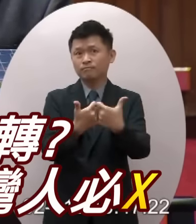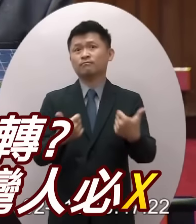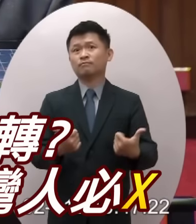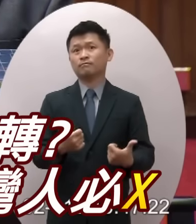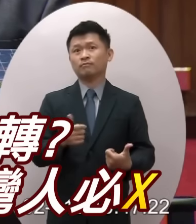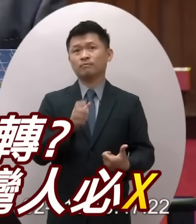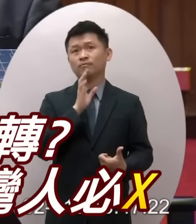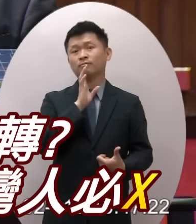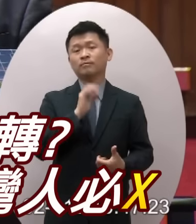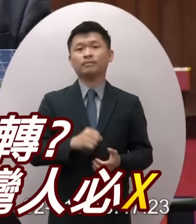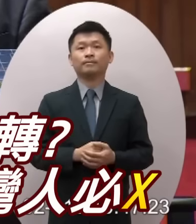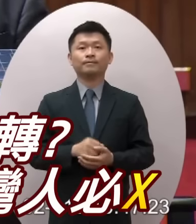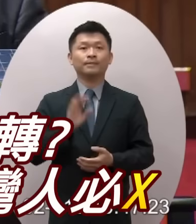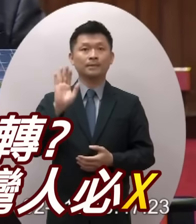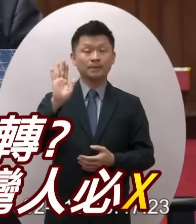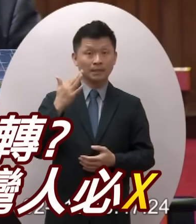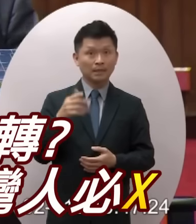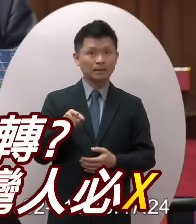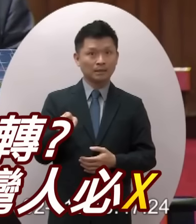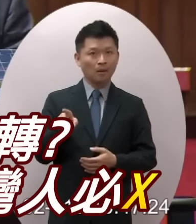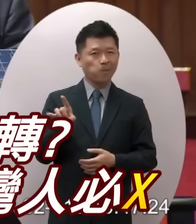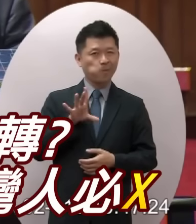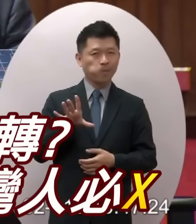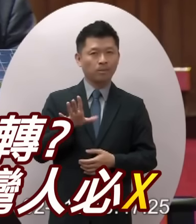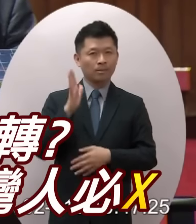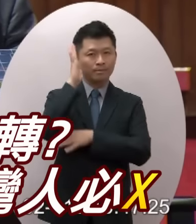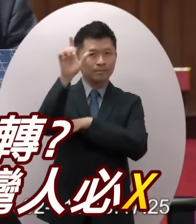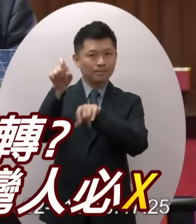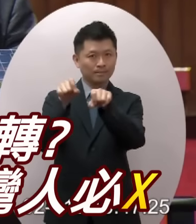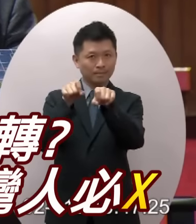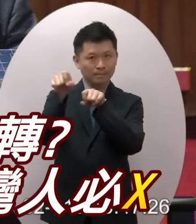啊，可是伊利用咱政策。